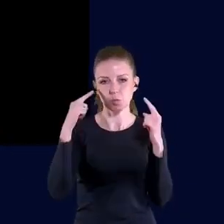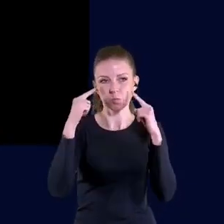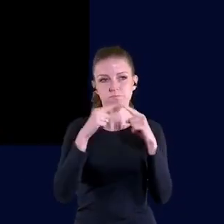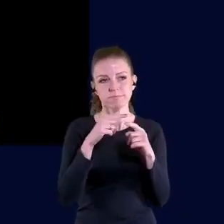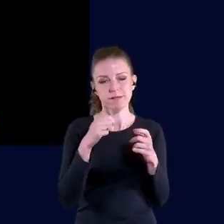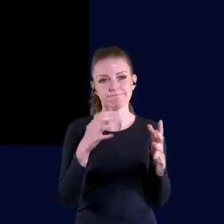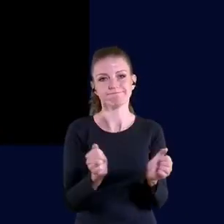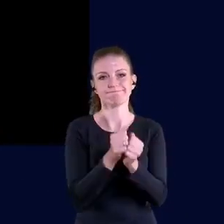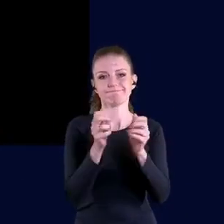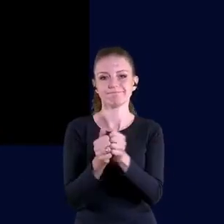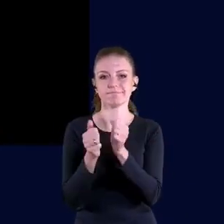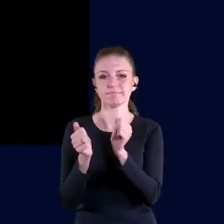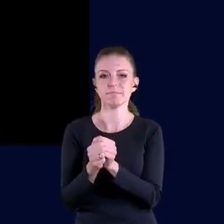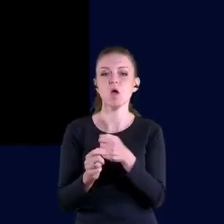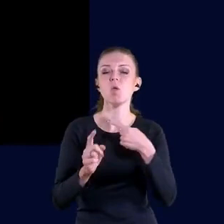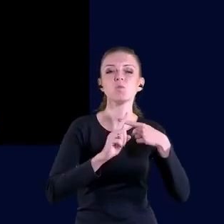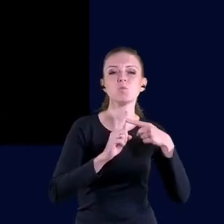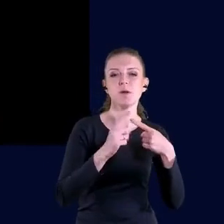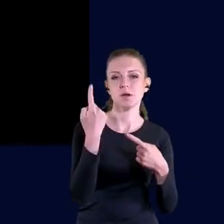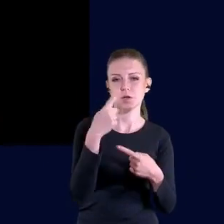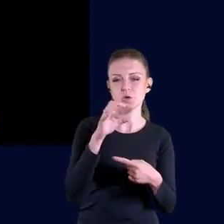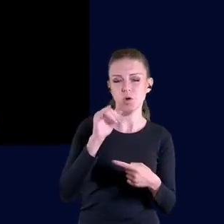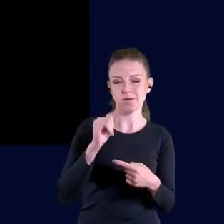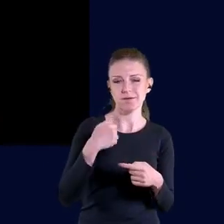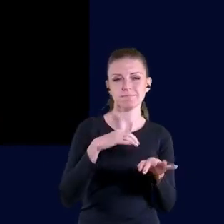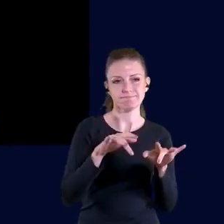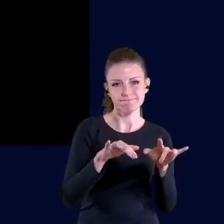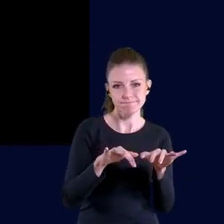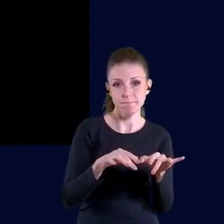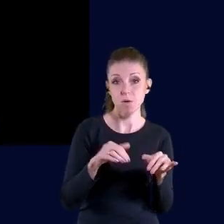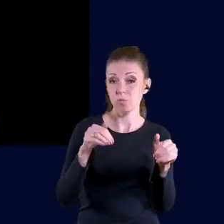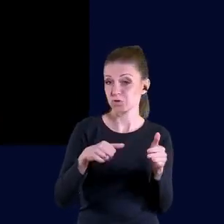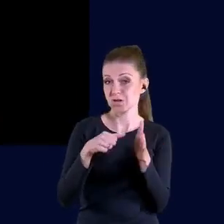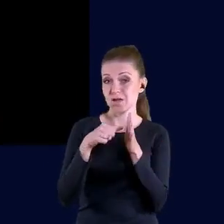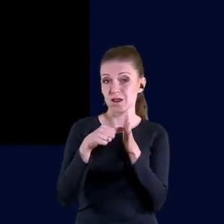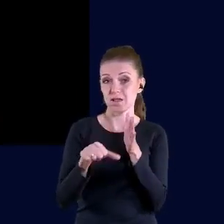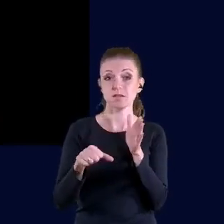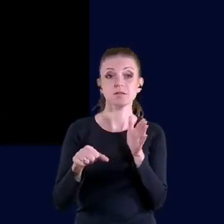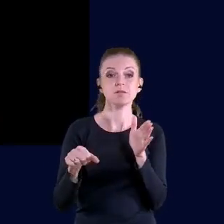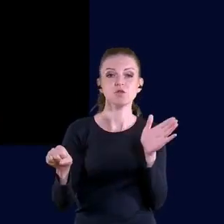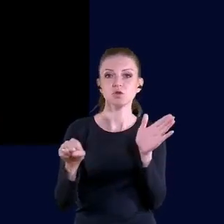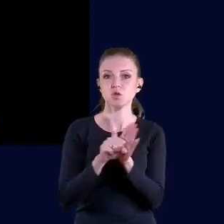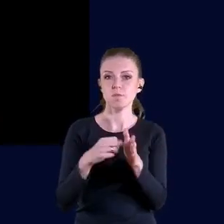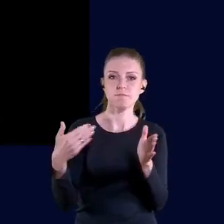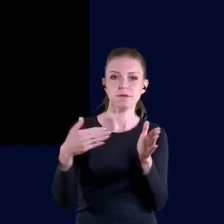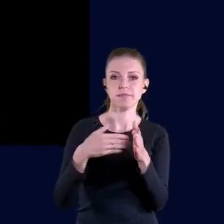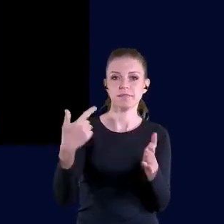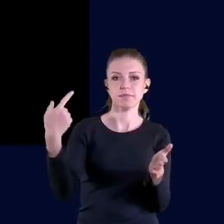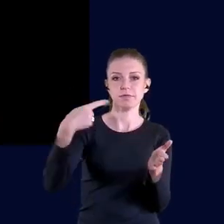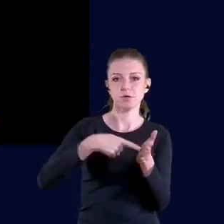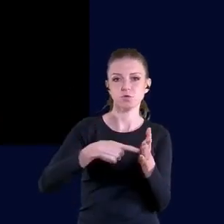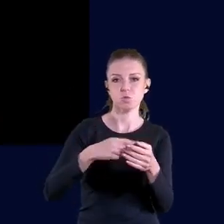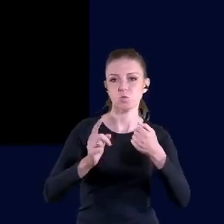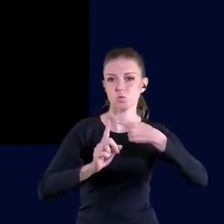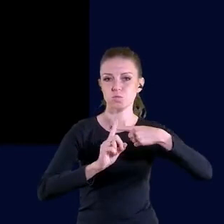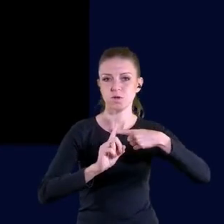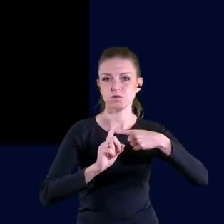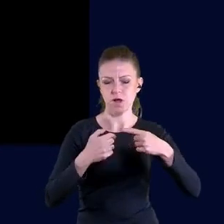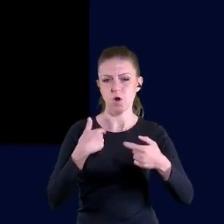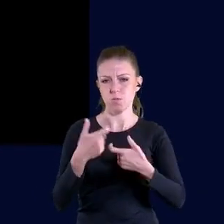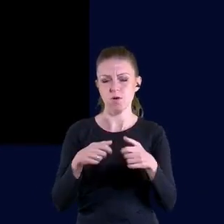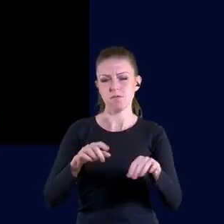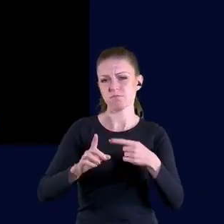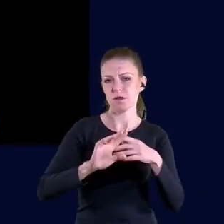wyłącznie numer do i można naraz wprowadzać do tysiąca tych numerów ja to robiłam ręcznie ale